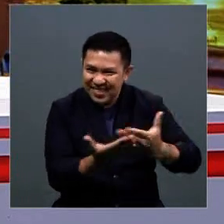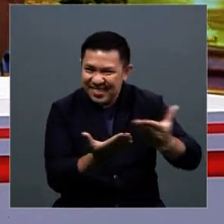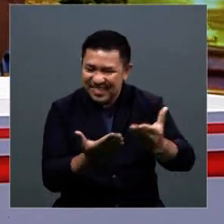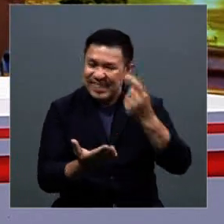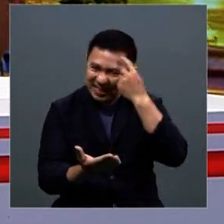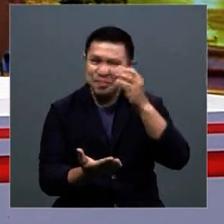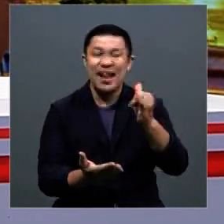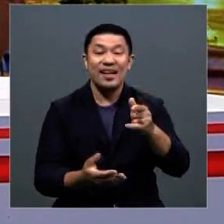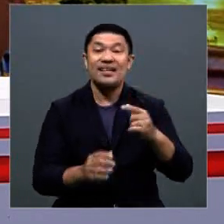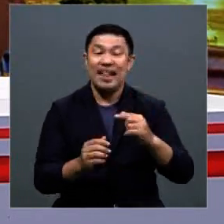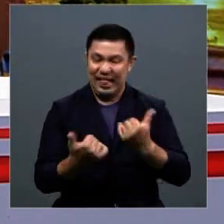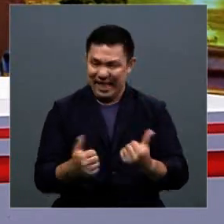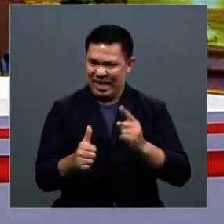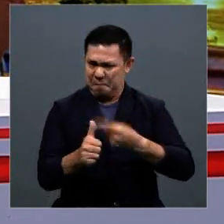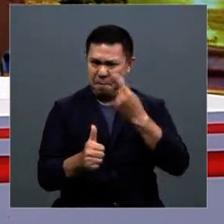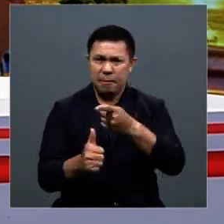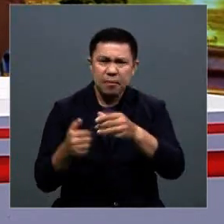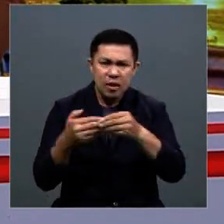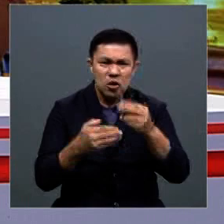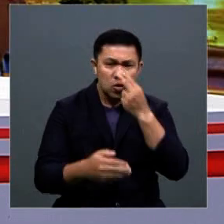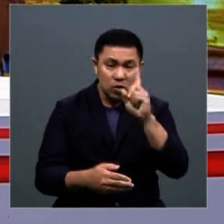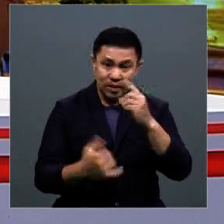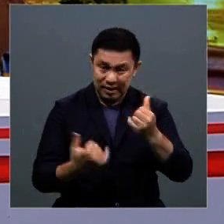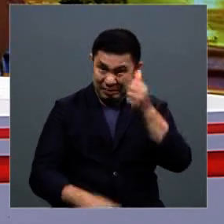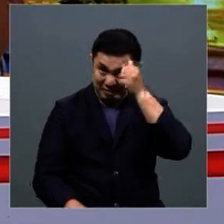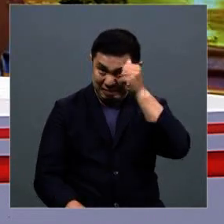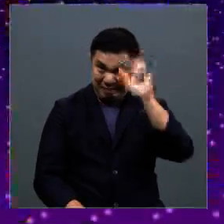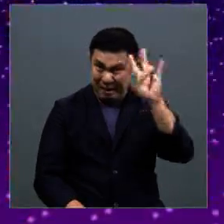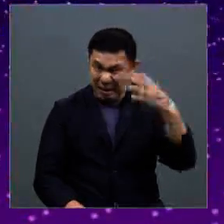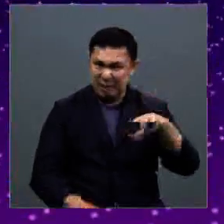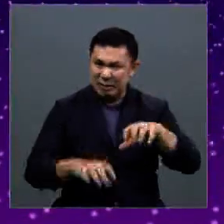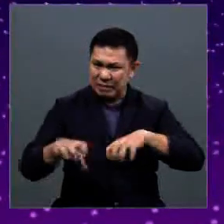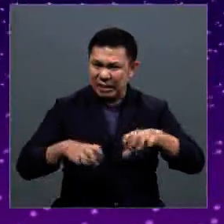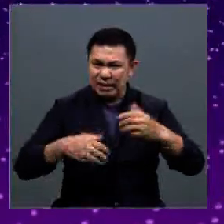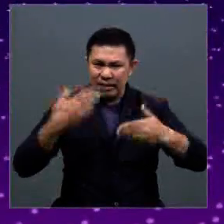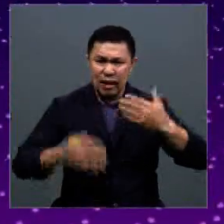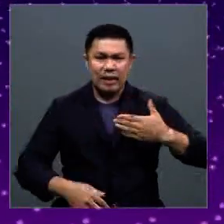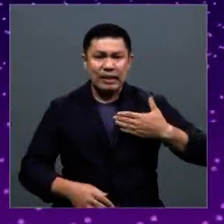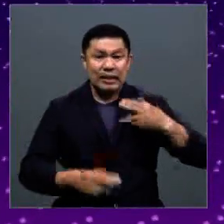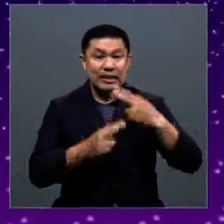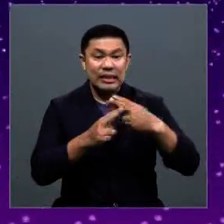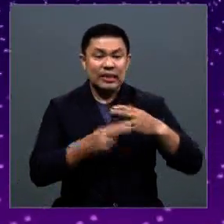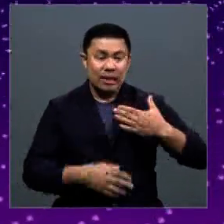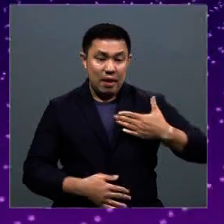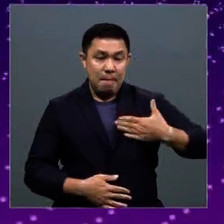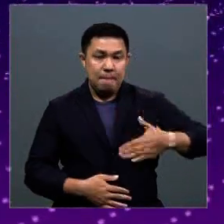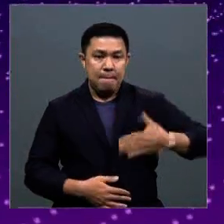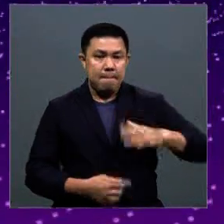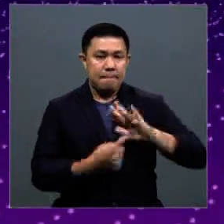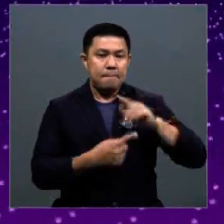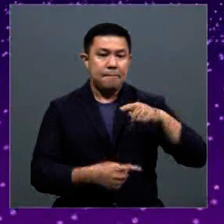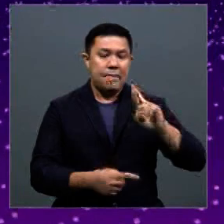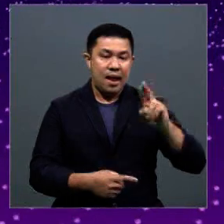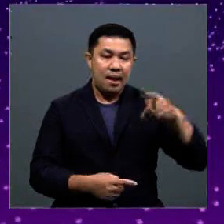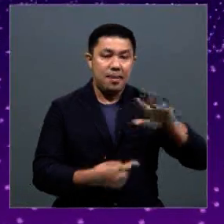ครับงานแรกนะครับพาคุณผู้ชมไปดูบรรยากาศวันนี้เป็นวันที่7แล้วนะครับสำหรับการจัดงานแพพัตราวรมราชินีนาถนะครับที่จัดขึ้นเ